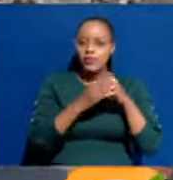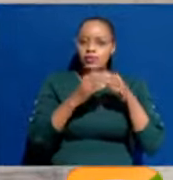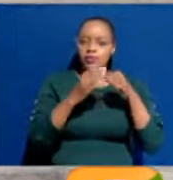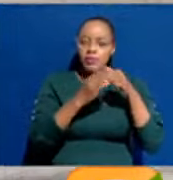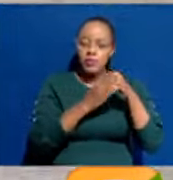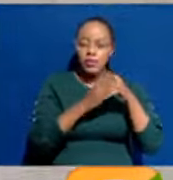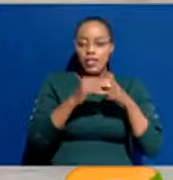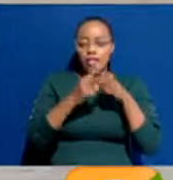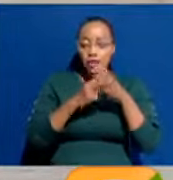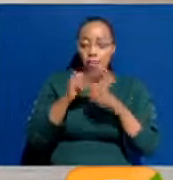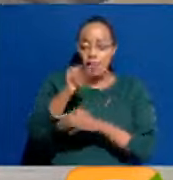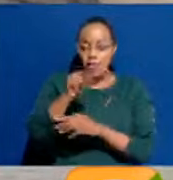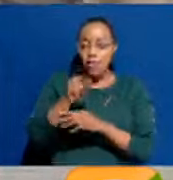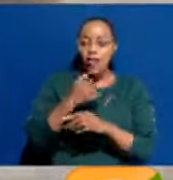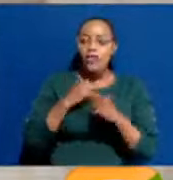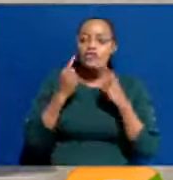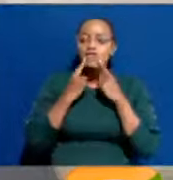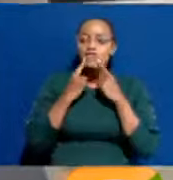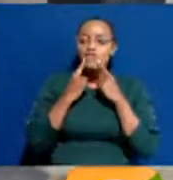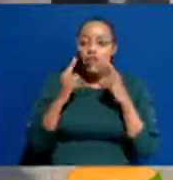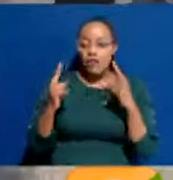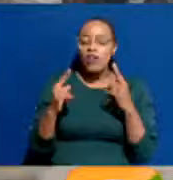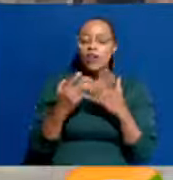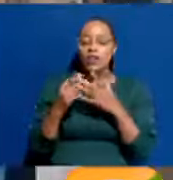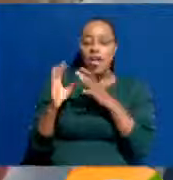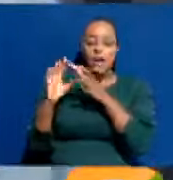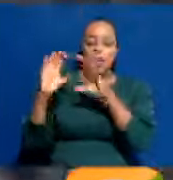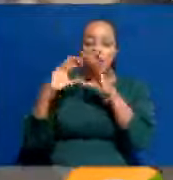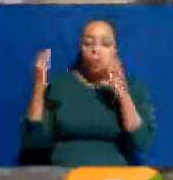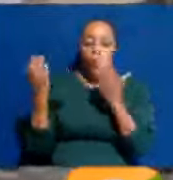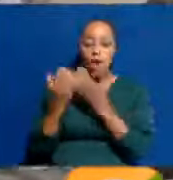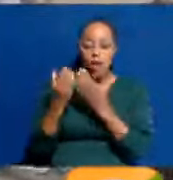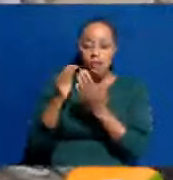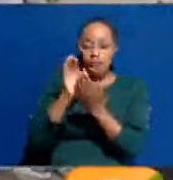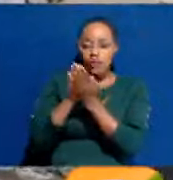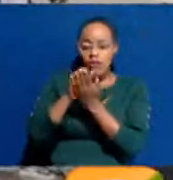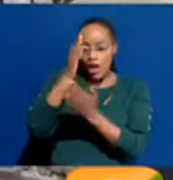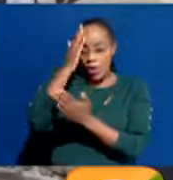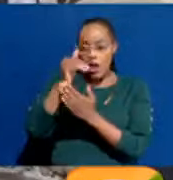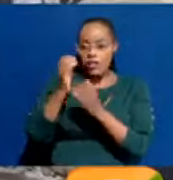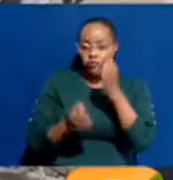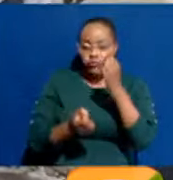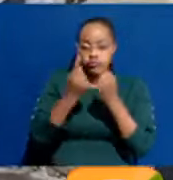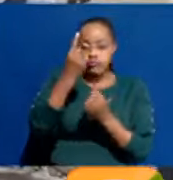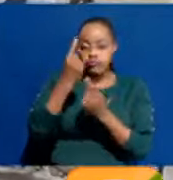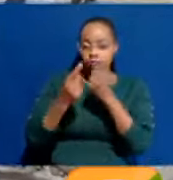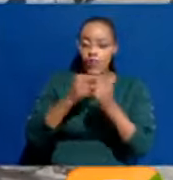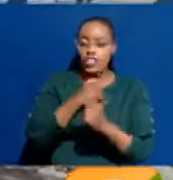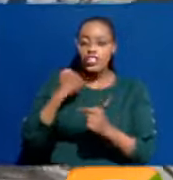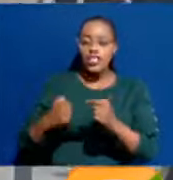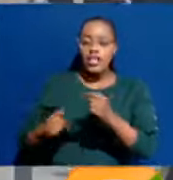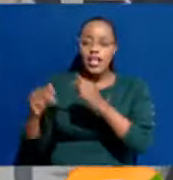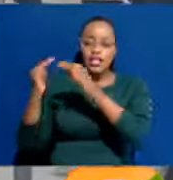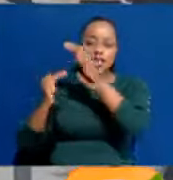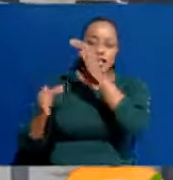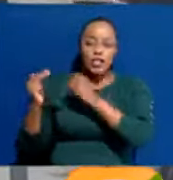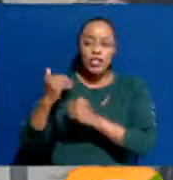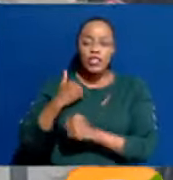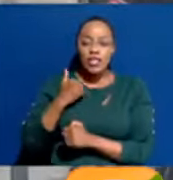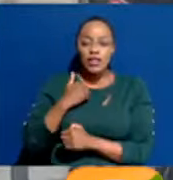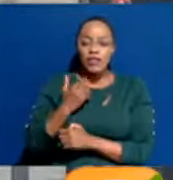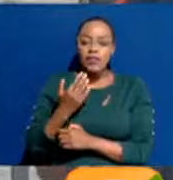1987, mji huu ulitangazwa kuwa makavazi ya dunia kutokana na kuwa ndio chimbuko la historia ya Wachina, ikiwa na